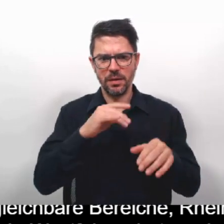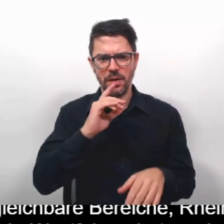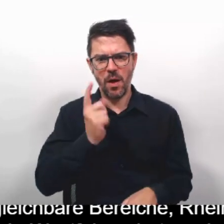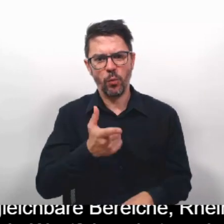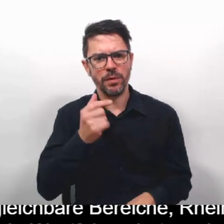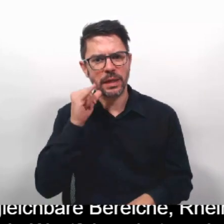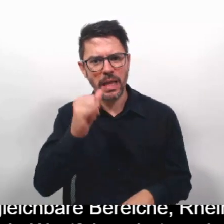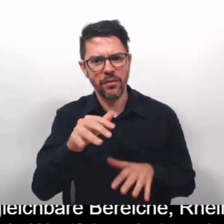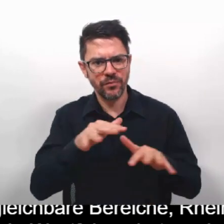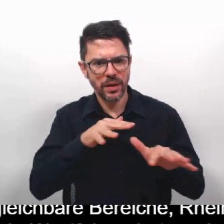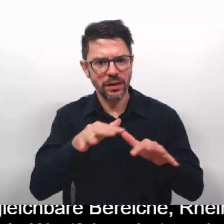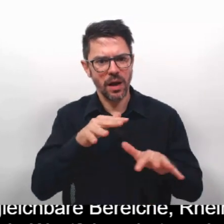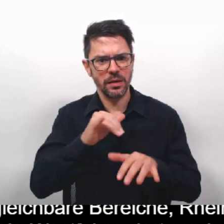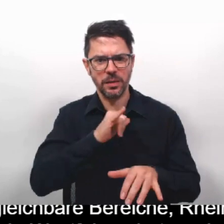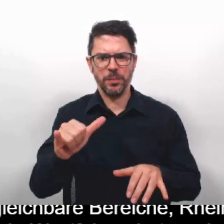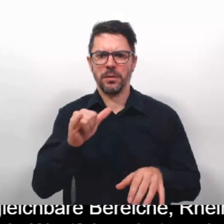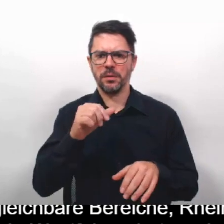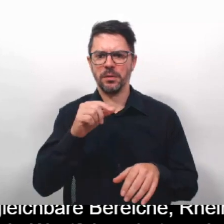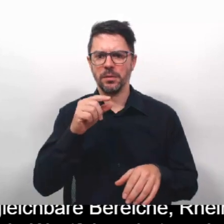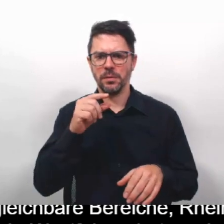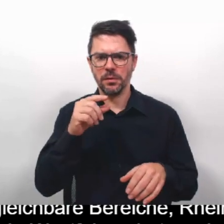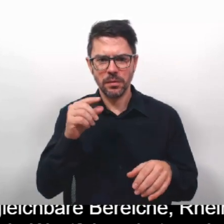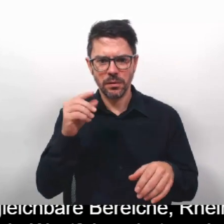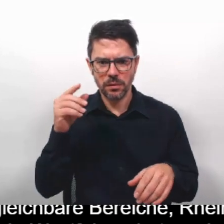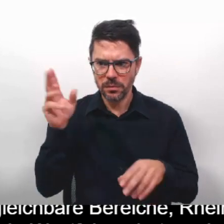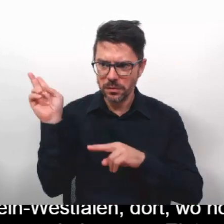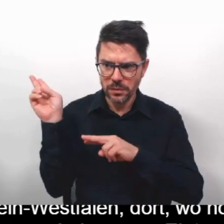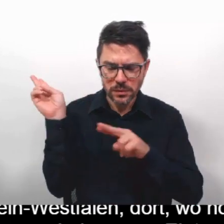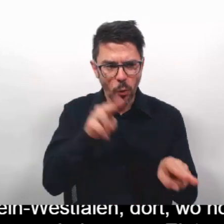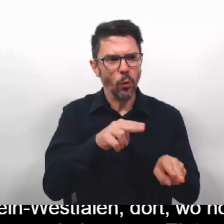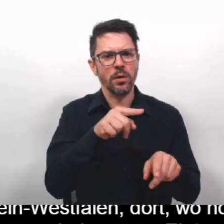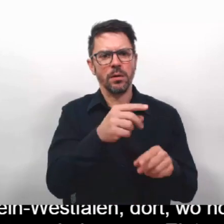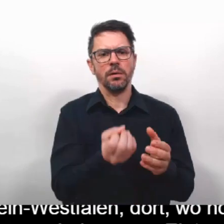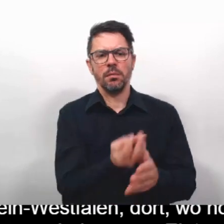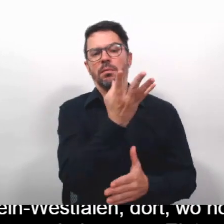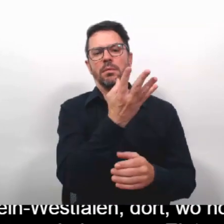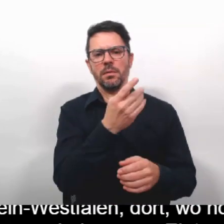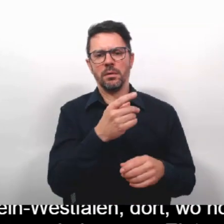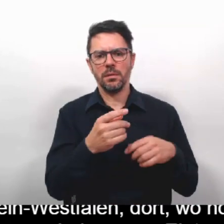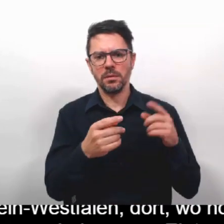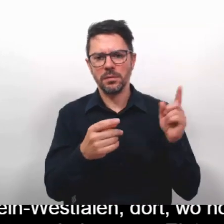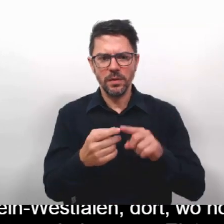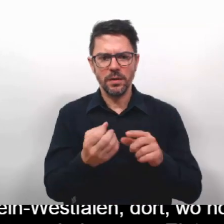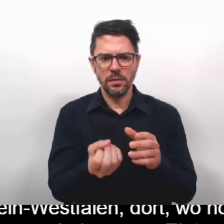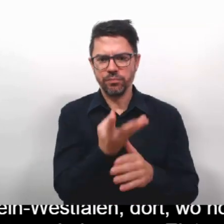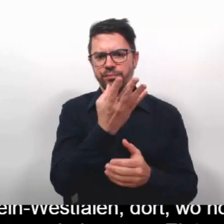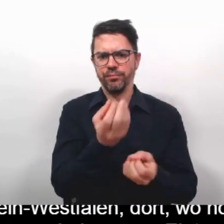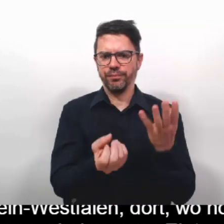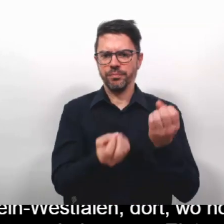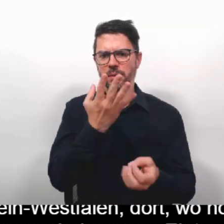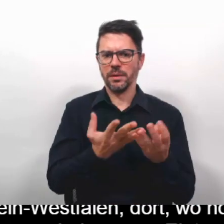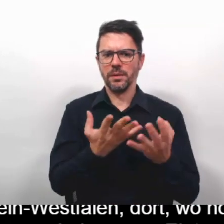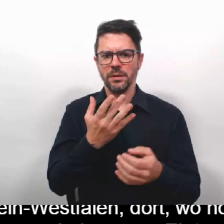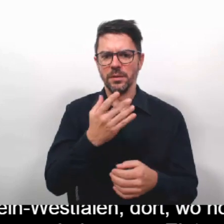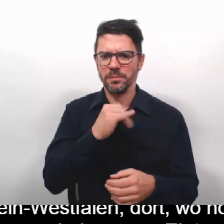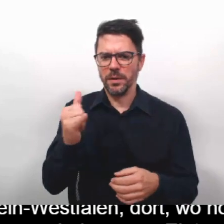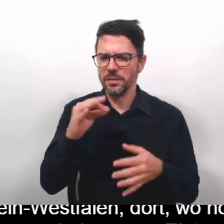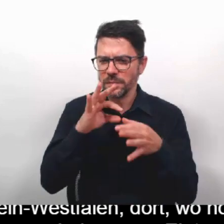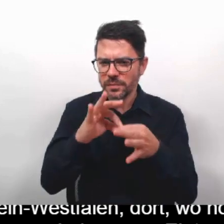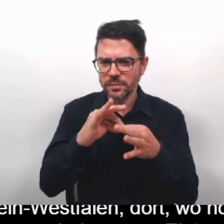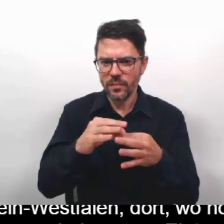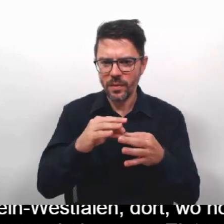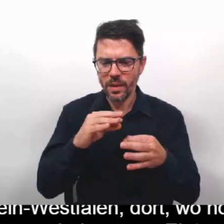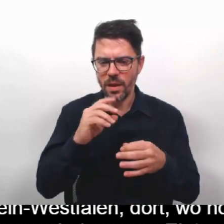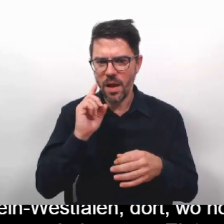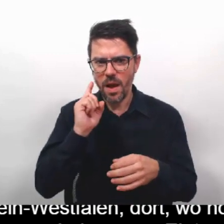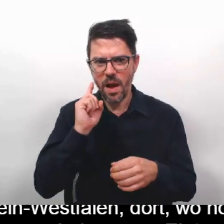klar in so einem Mittelfeld sind, was ich als gutes Zeichen sehe, dass wir es halt nach wie vor im Griff behalten können. Wenn wir konsequent unsere Maßnahmen